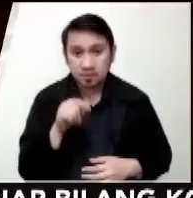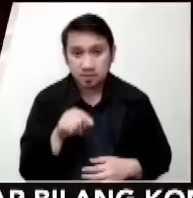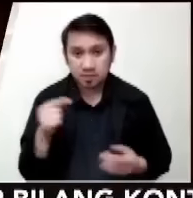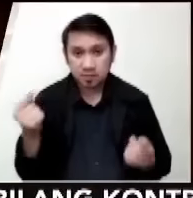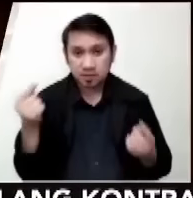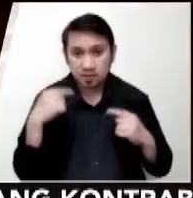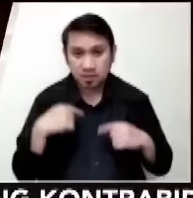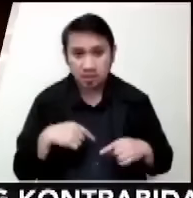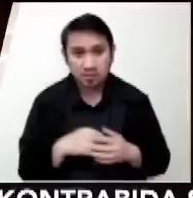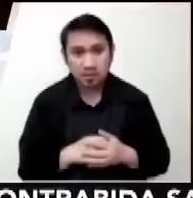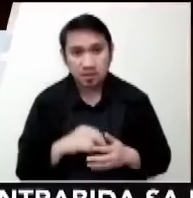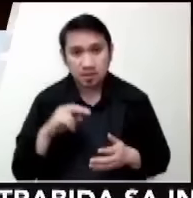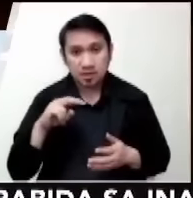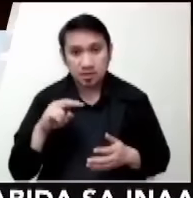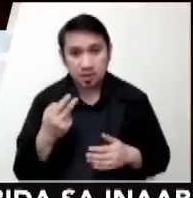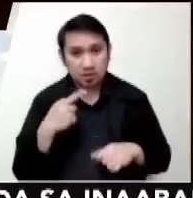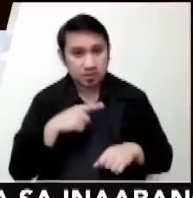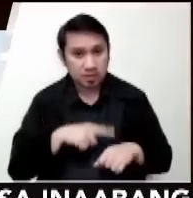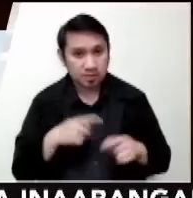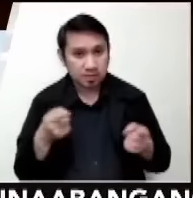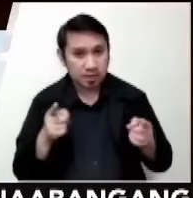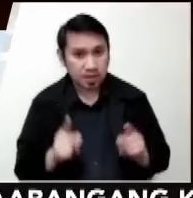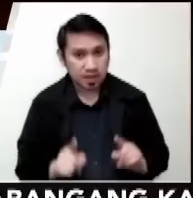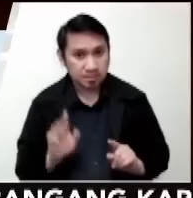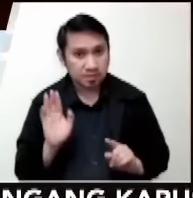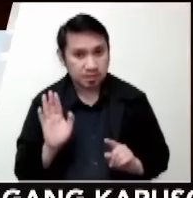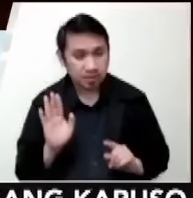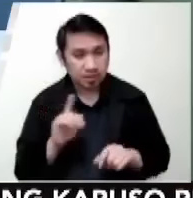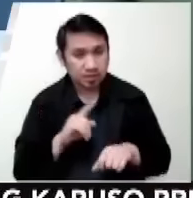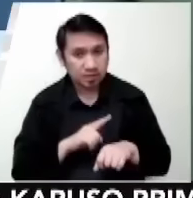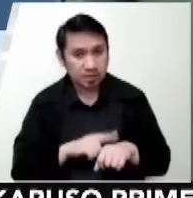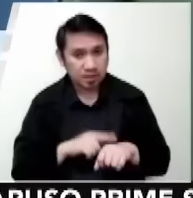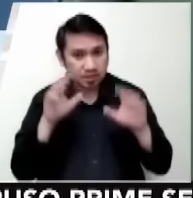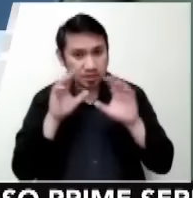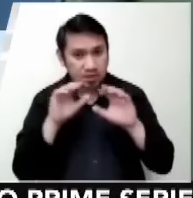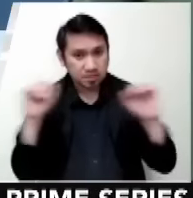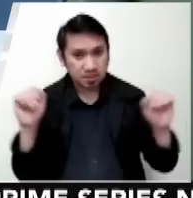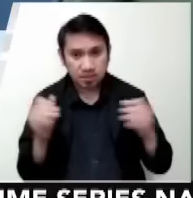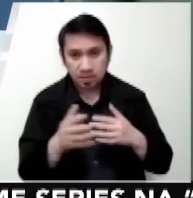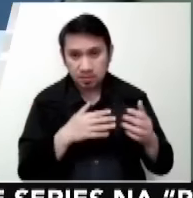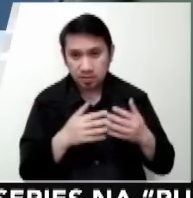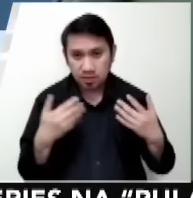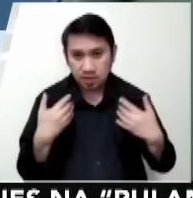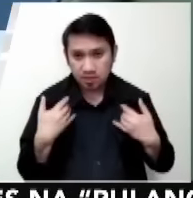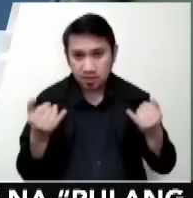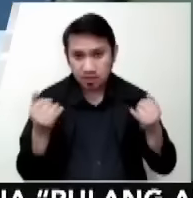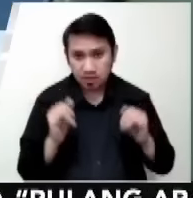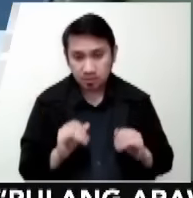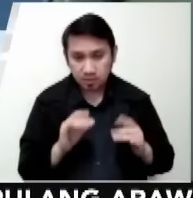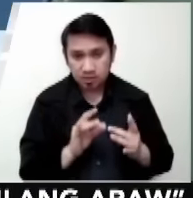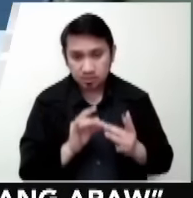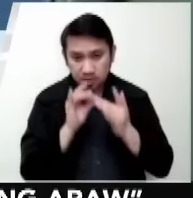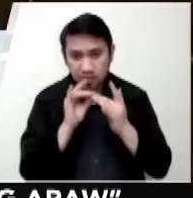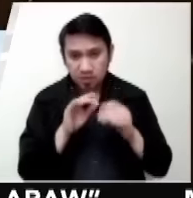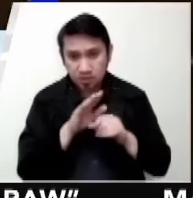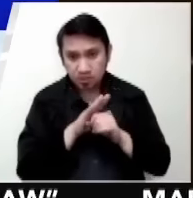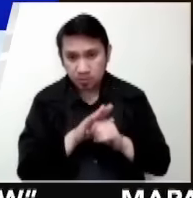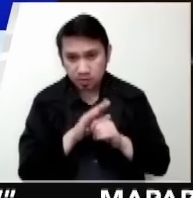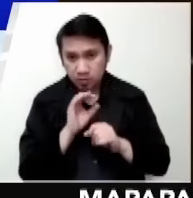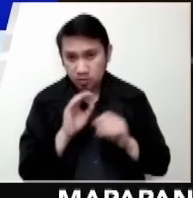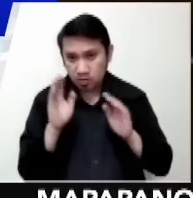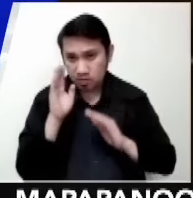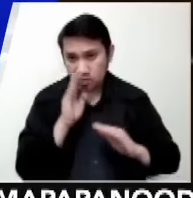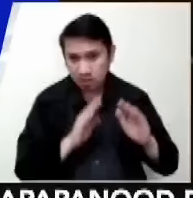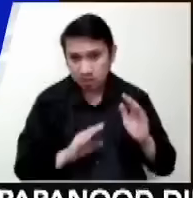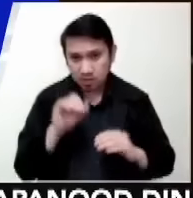kanyang administrasyon. Sa gitna ng maraming issue kinakaharap ng dalawang bansa, kabilang ang tensyon sa Indo-Pacific region at sa South China Sea. I